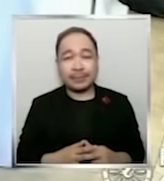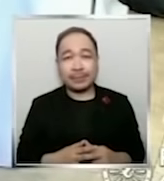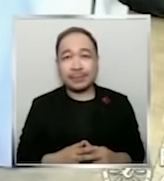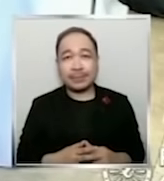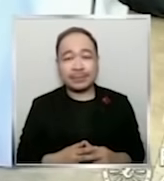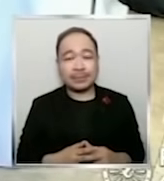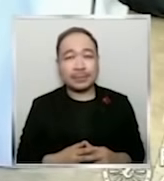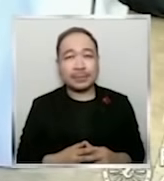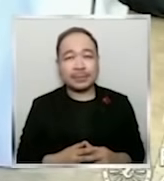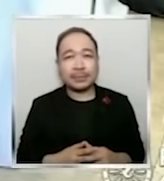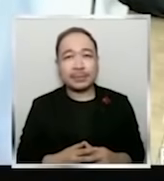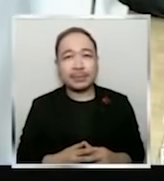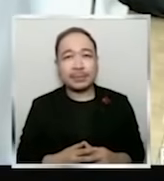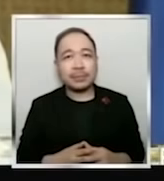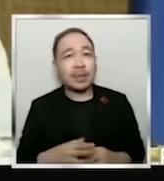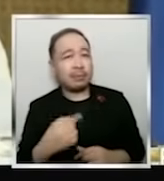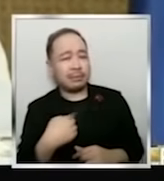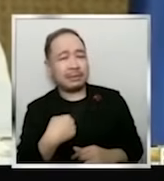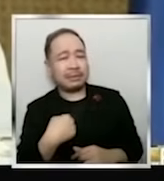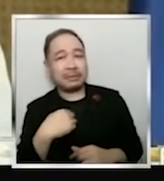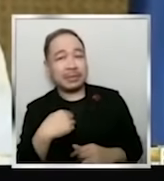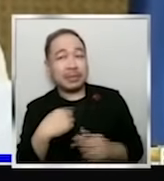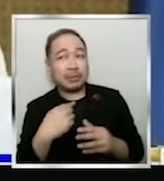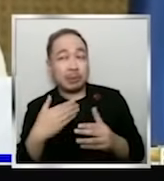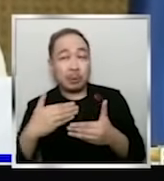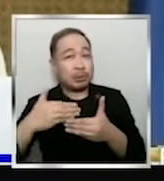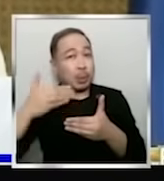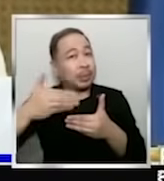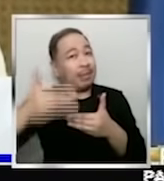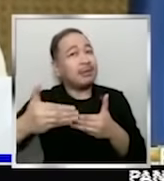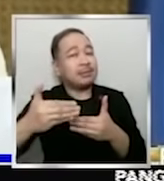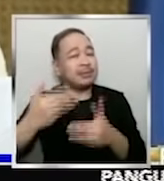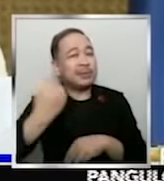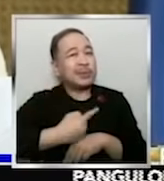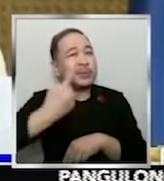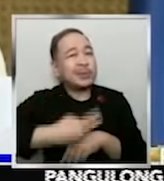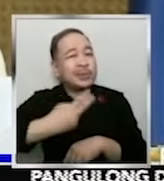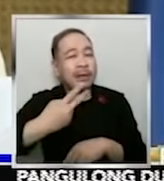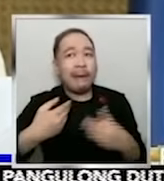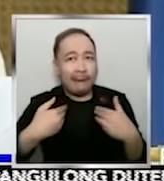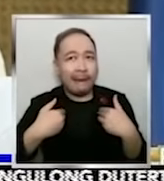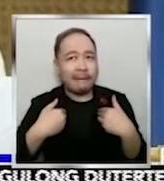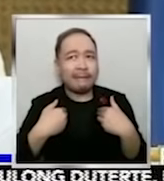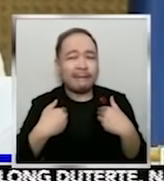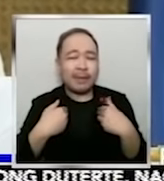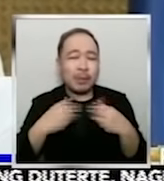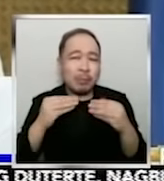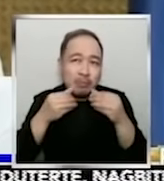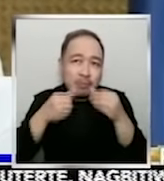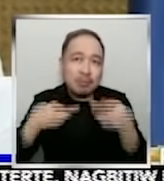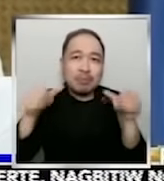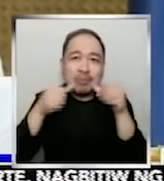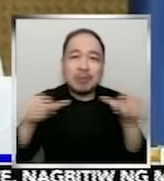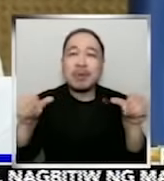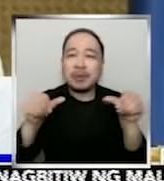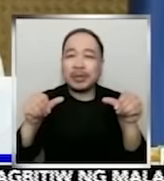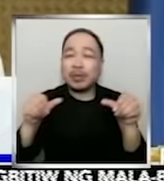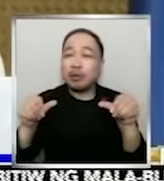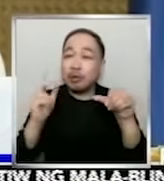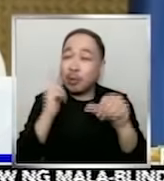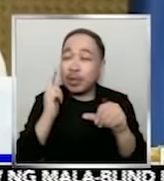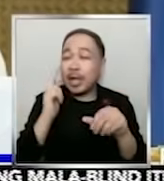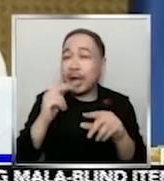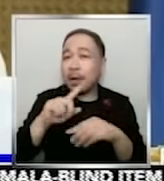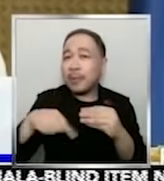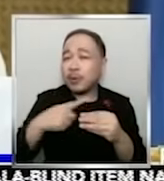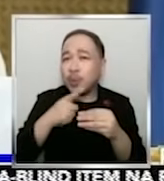May itanong lang ako sa iyo. Sa mga susunod na araw, may mga isisiwalat daw si Pangulong Duterte sa mga kumakandidato ngayon sa pagkapangulo. Pero sa